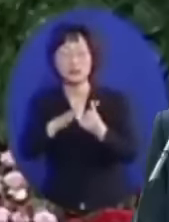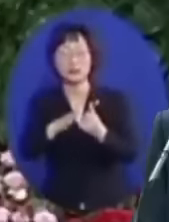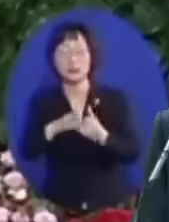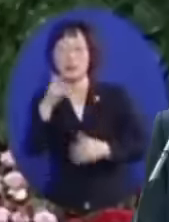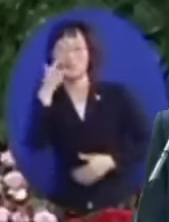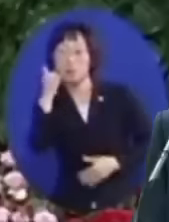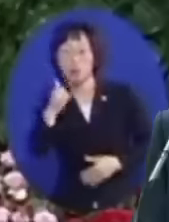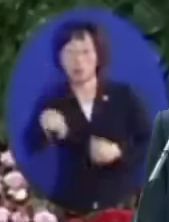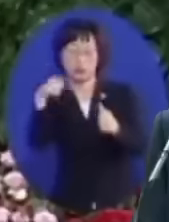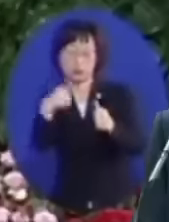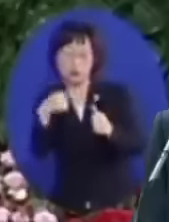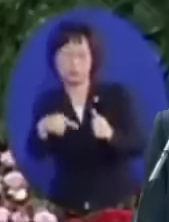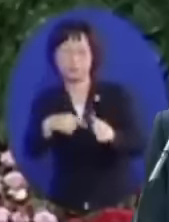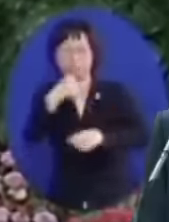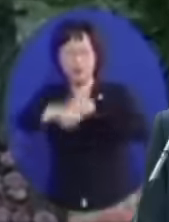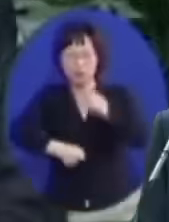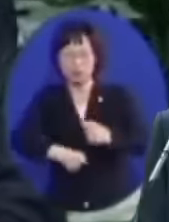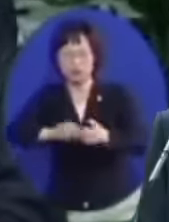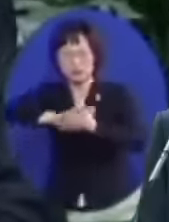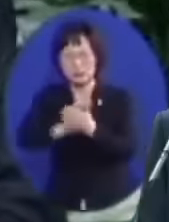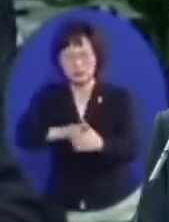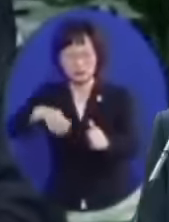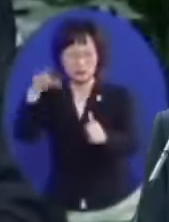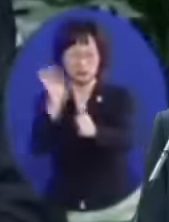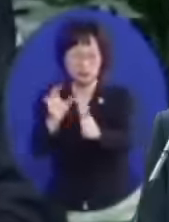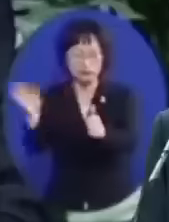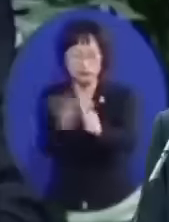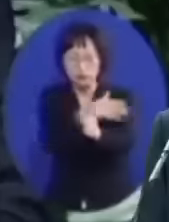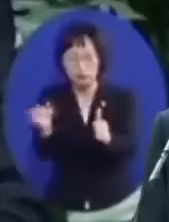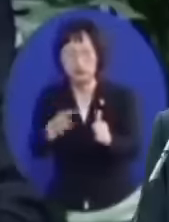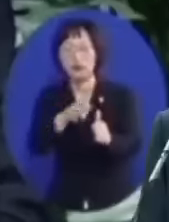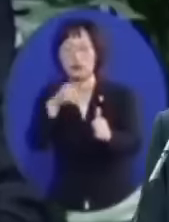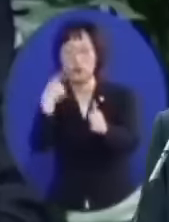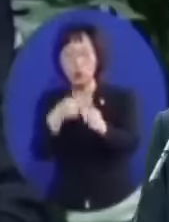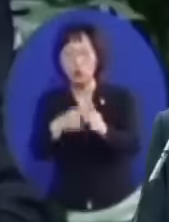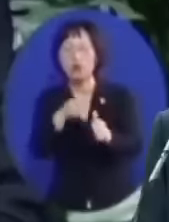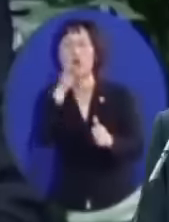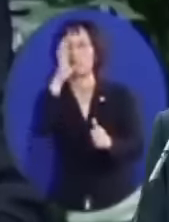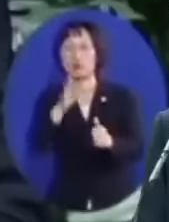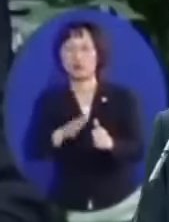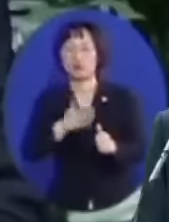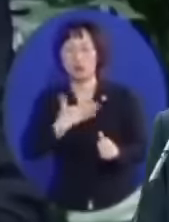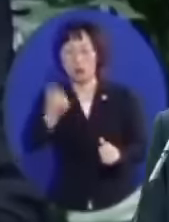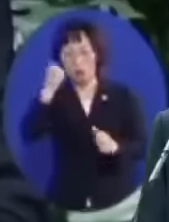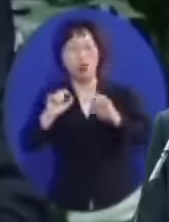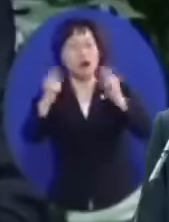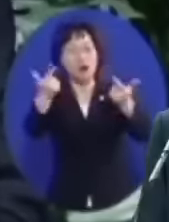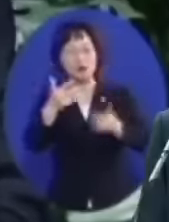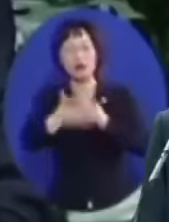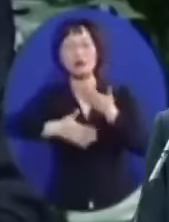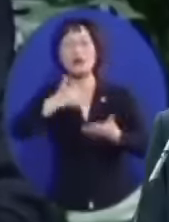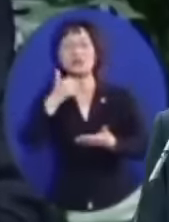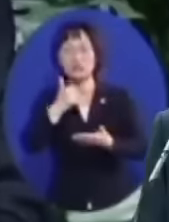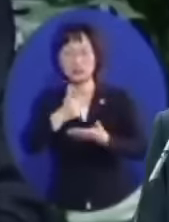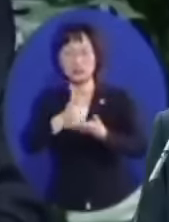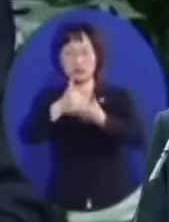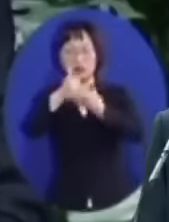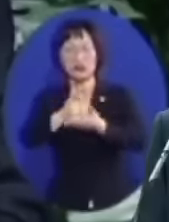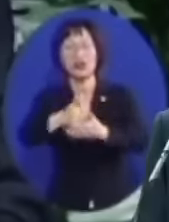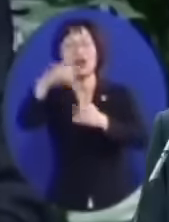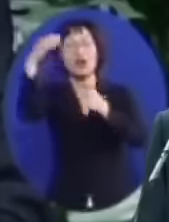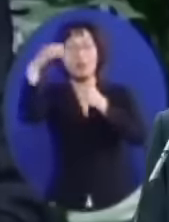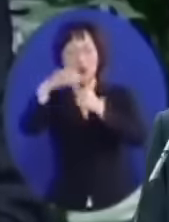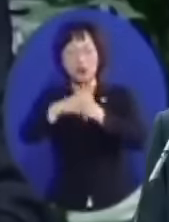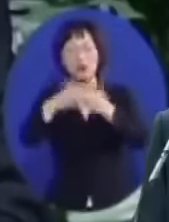소유물처럼 마음대로 짓밟고 때리고 욕을 하고 그렇게만 안 돼요. 자기 소유물이 아닙니다. 하나님이